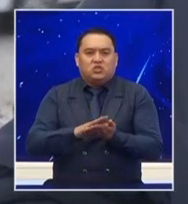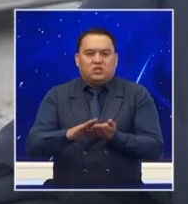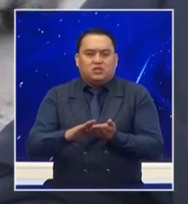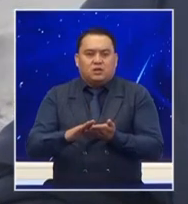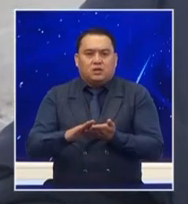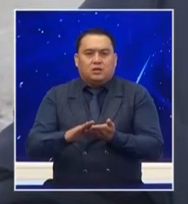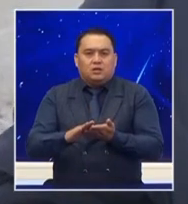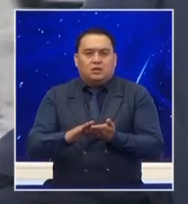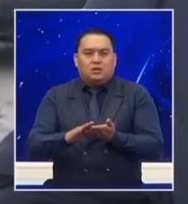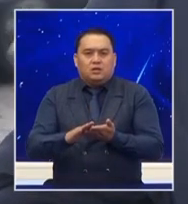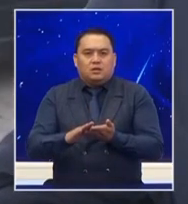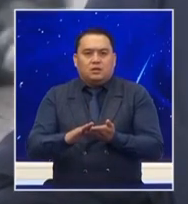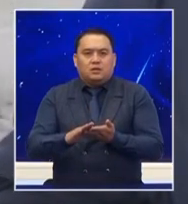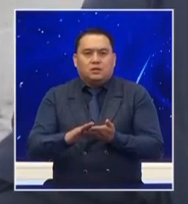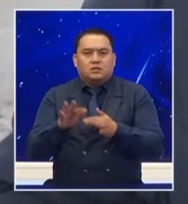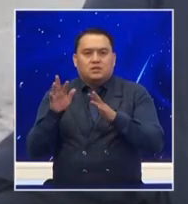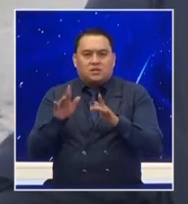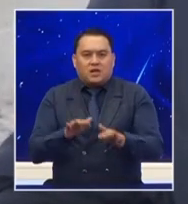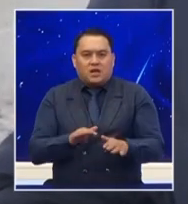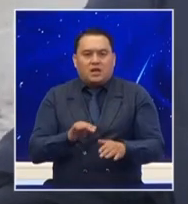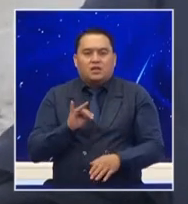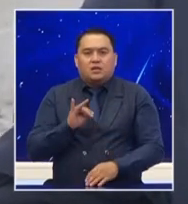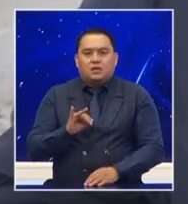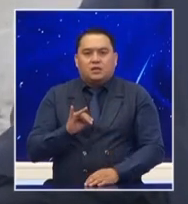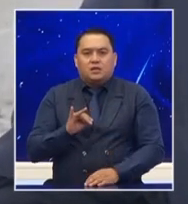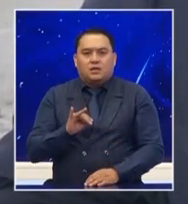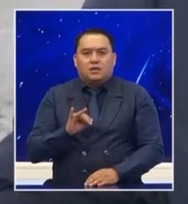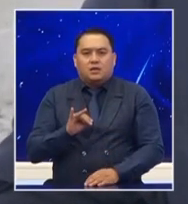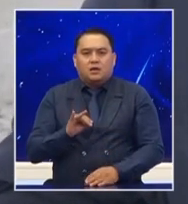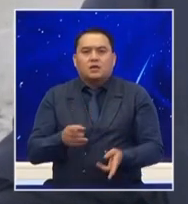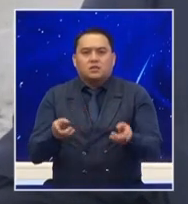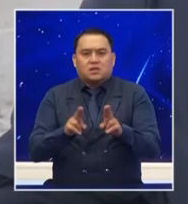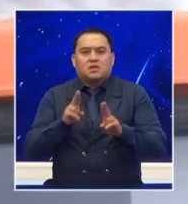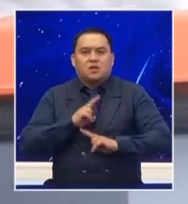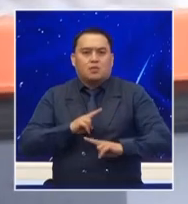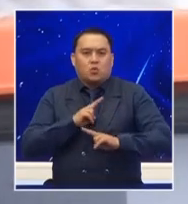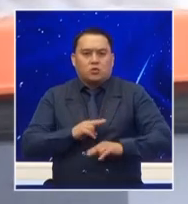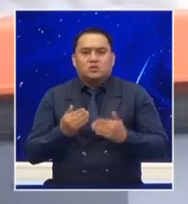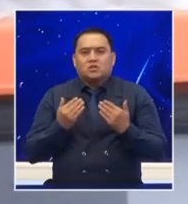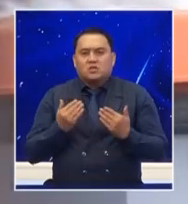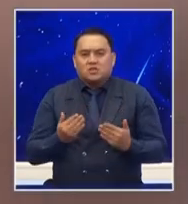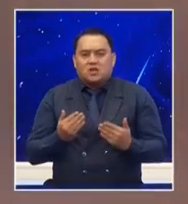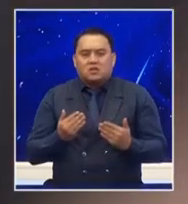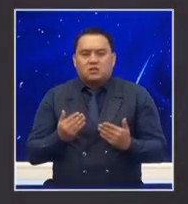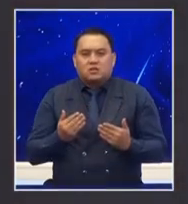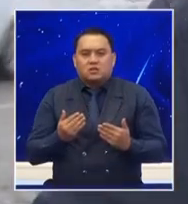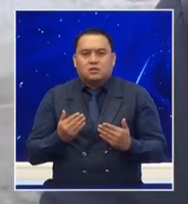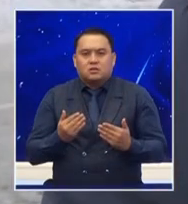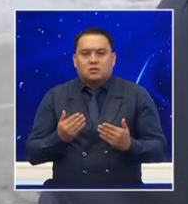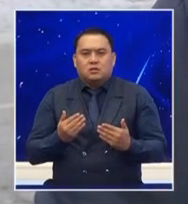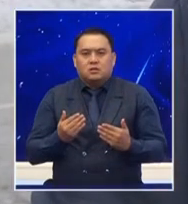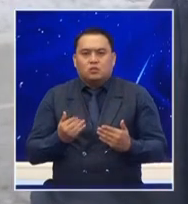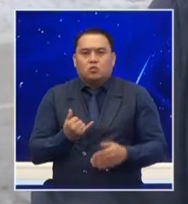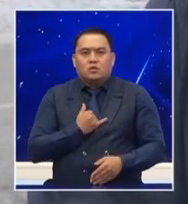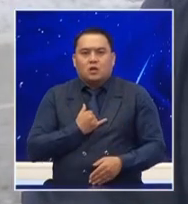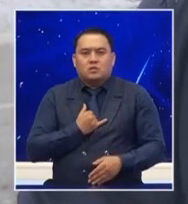подбор снега, вывоз снега и остальные работы. На данный момент вот у нас